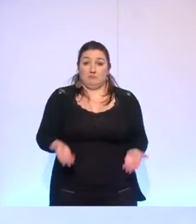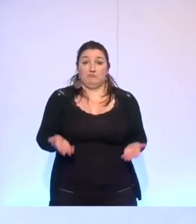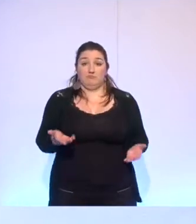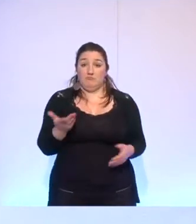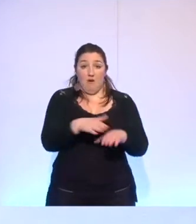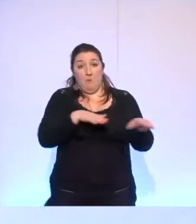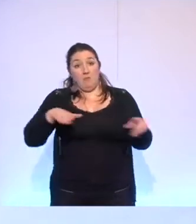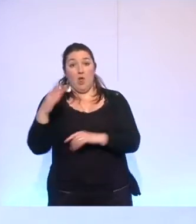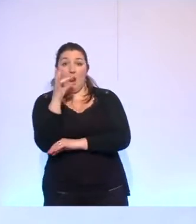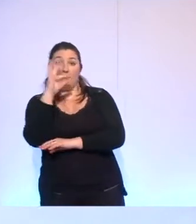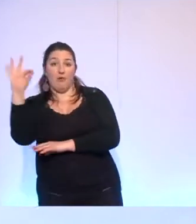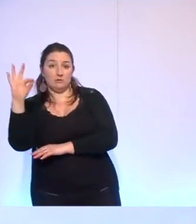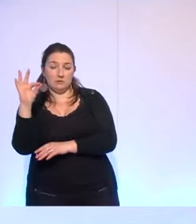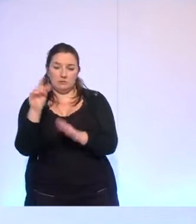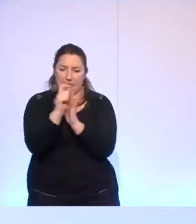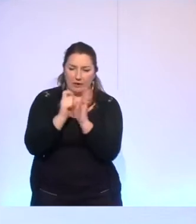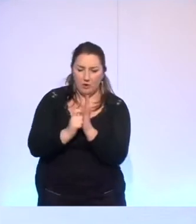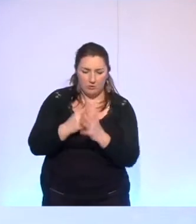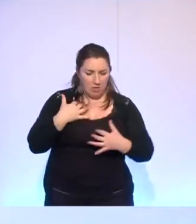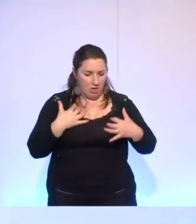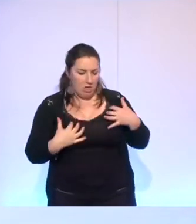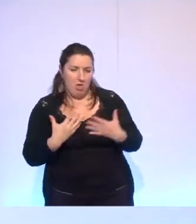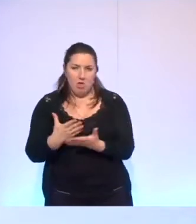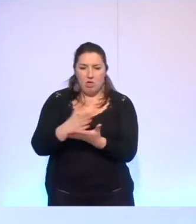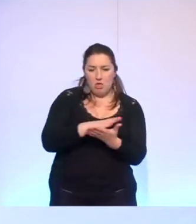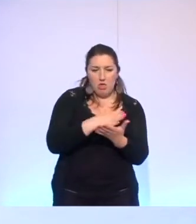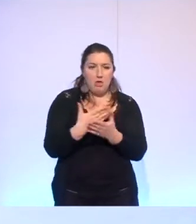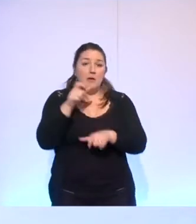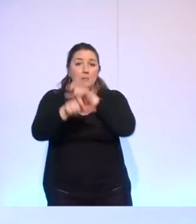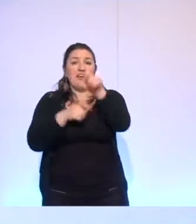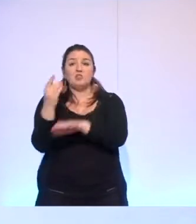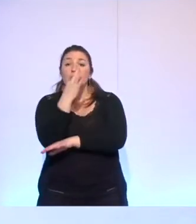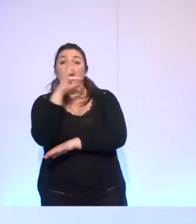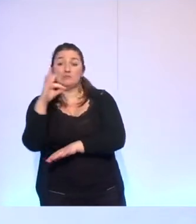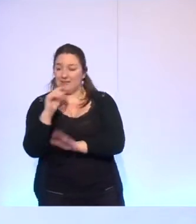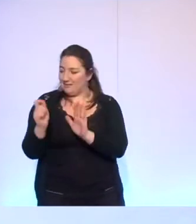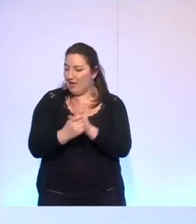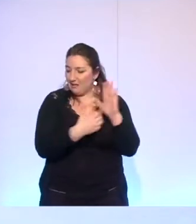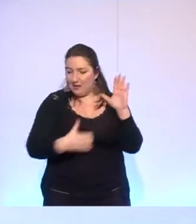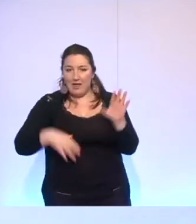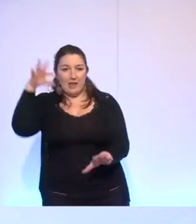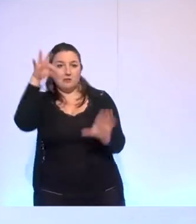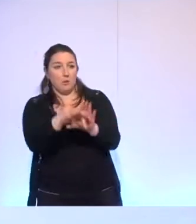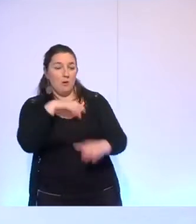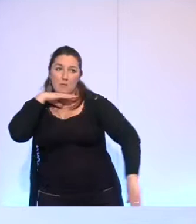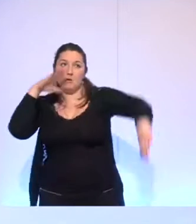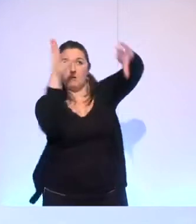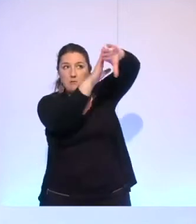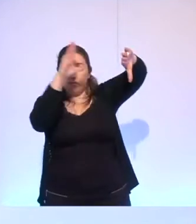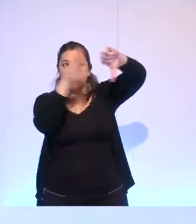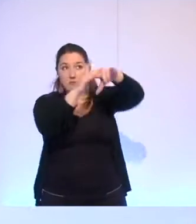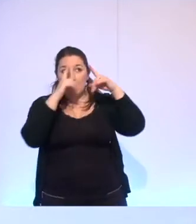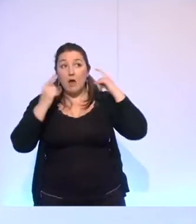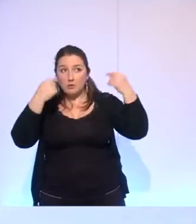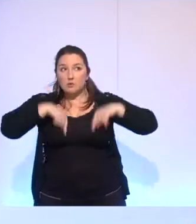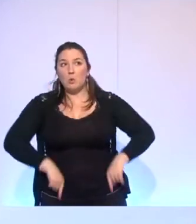doute. Les Français ont envoyé un message fort de défiance à l'égard du pouvoir. Notre rôle est aussi de tenir compte de cette